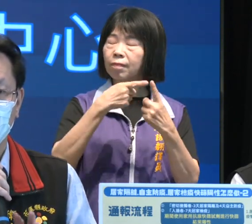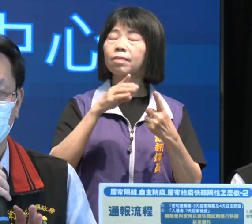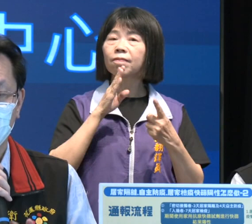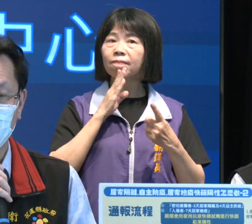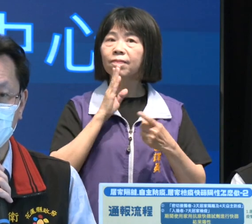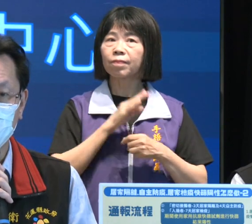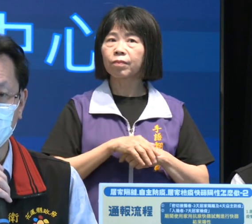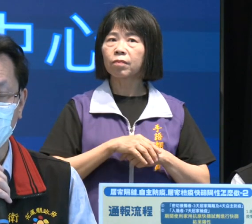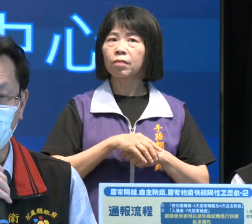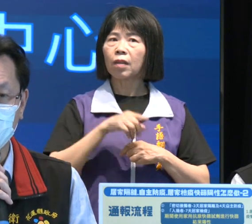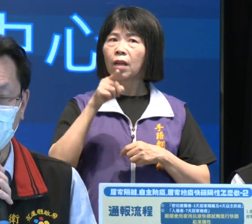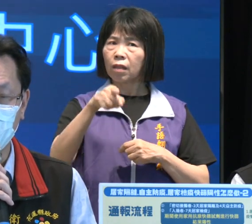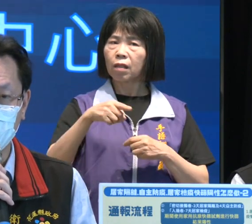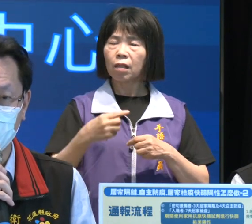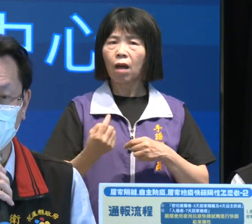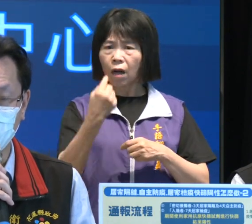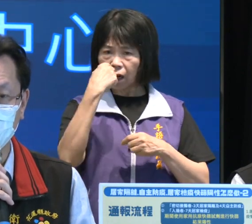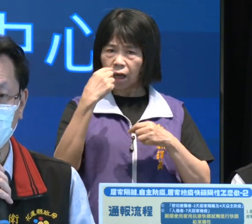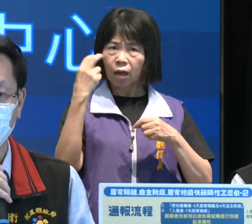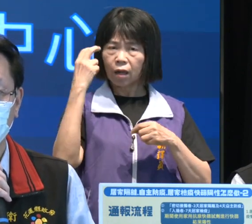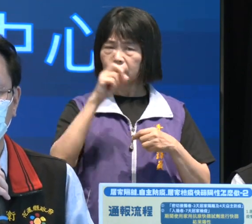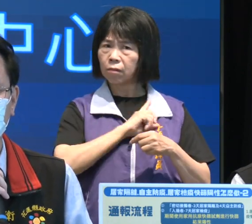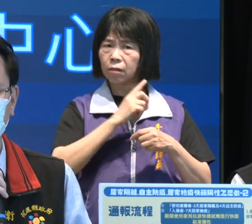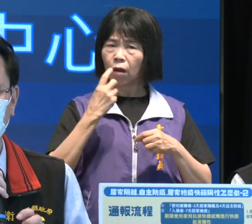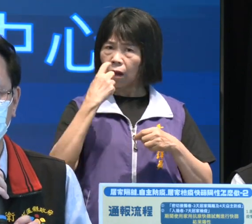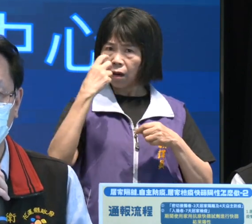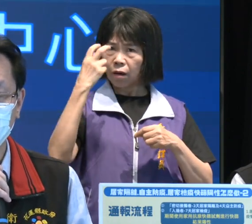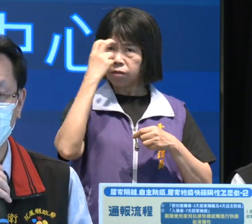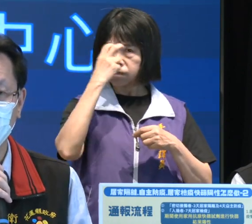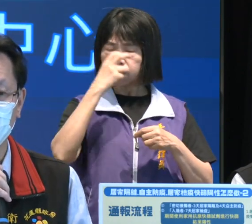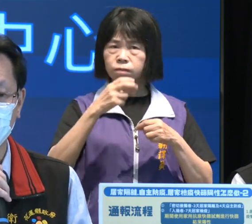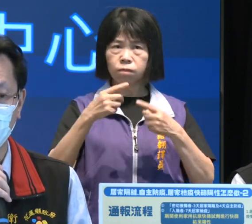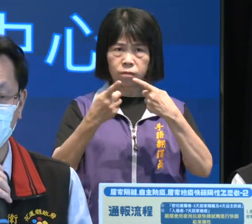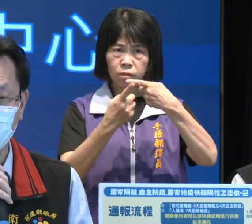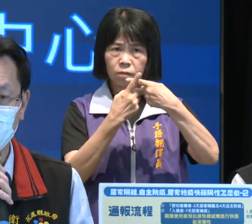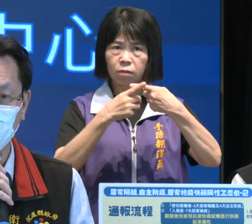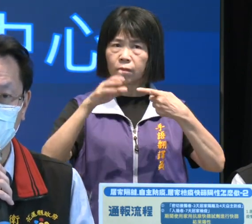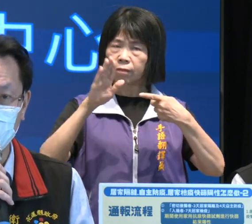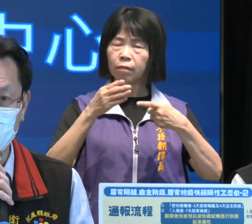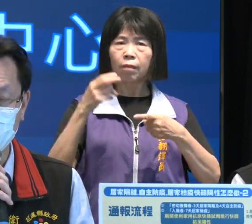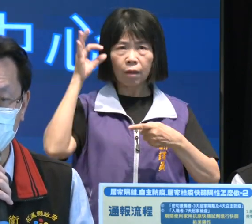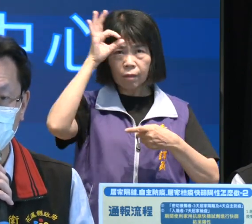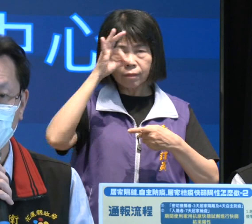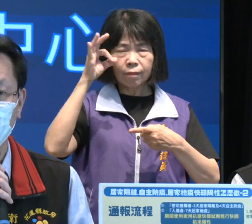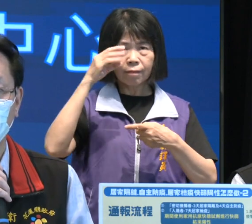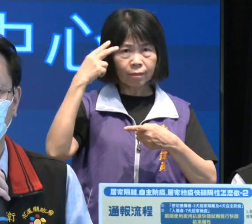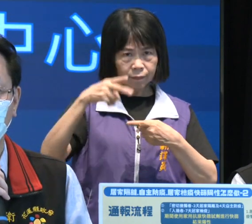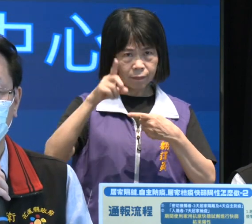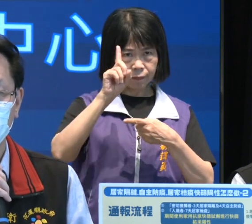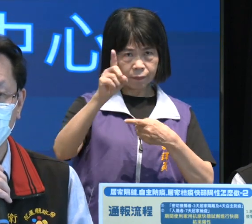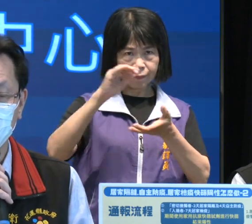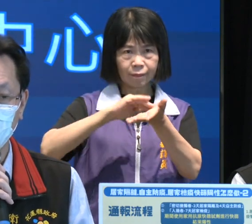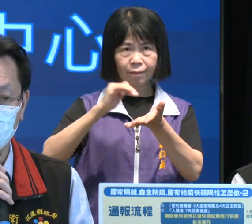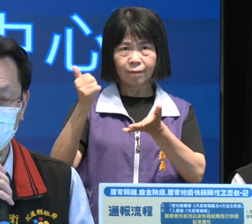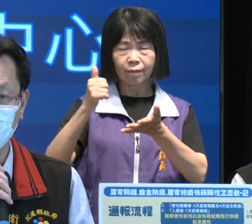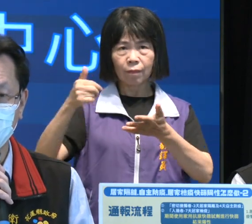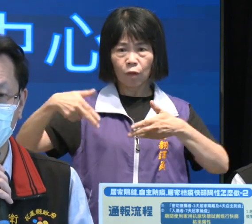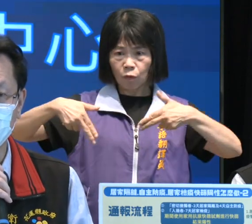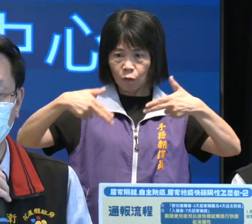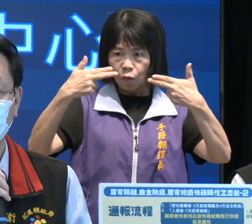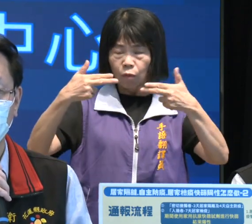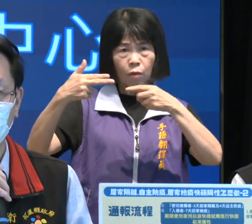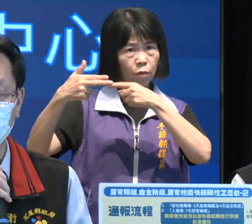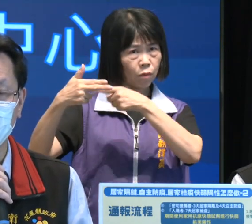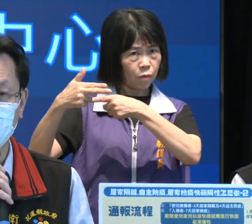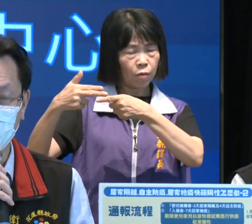调，你是快筛阳性，但是你必须要找一个医师啊，用远距的